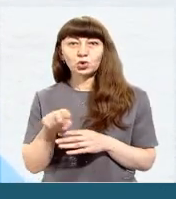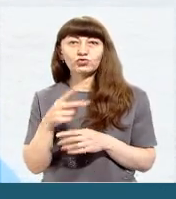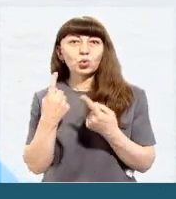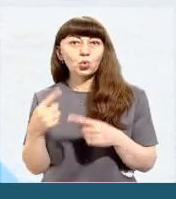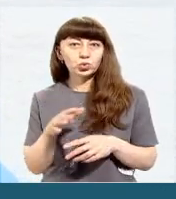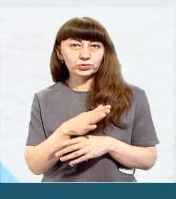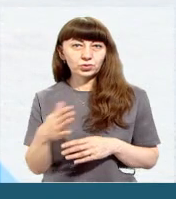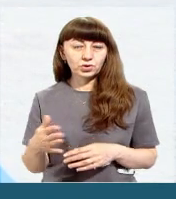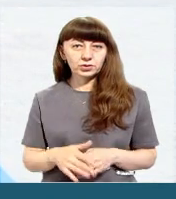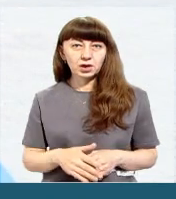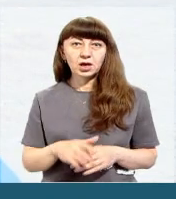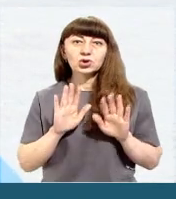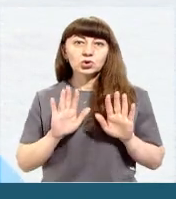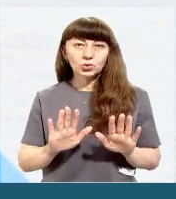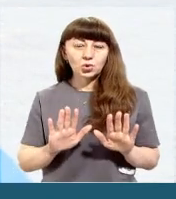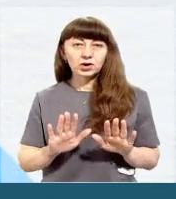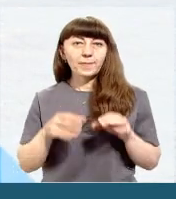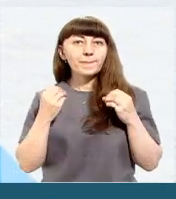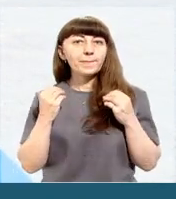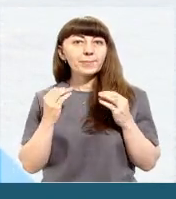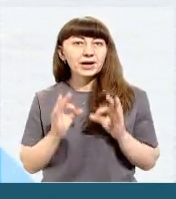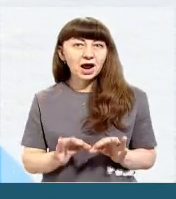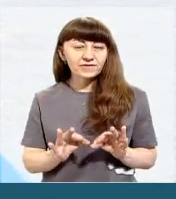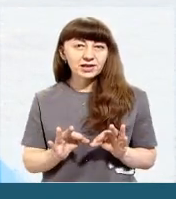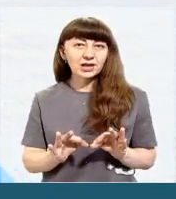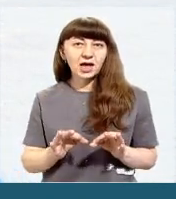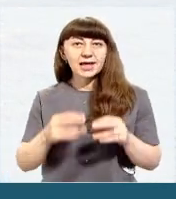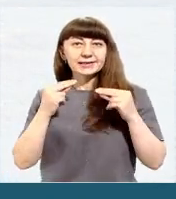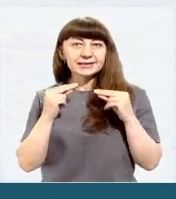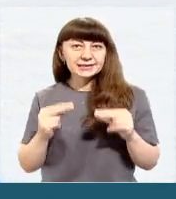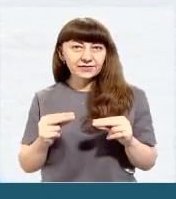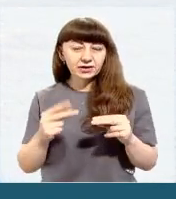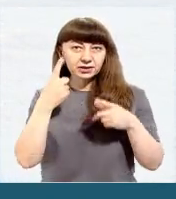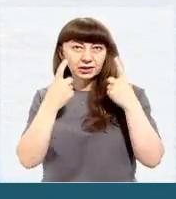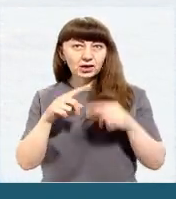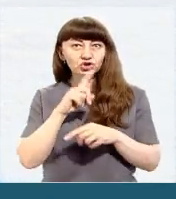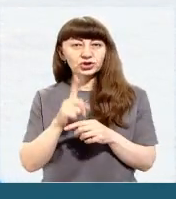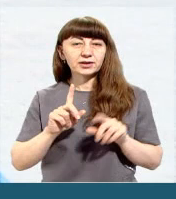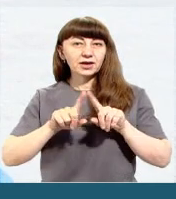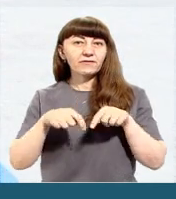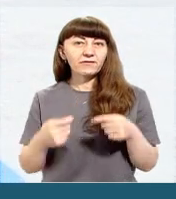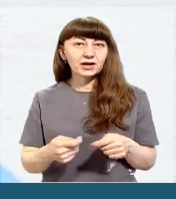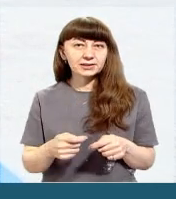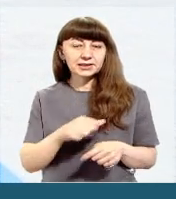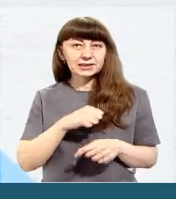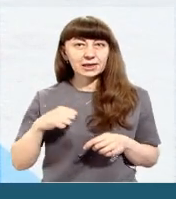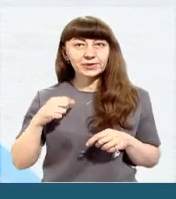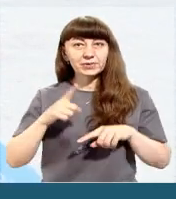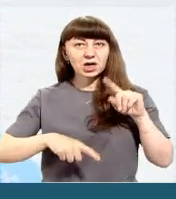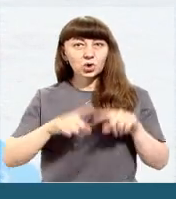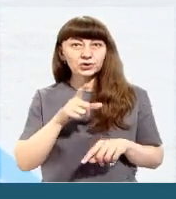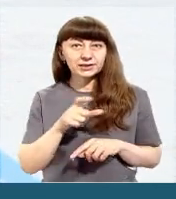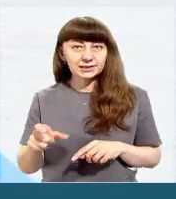И только правильная, достоверная информация должна даваться, но она должна даваться иногда и самим родителям,